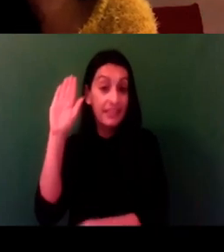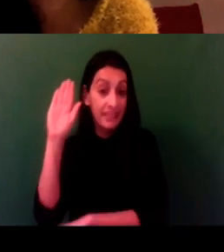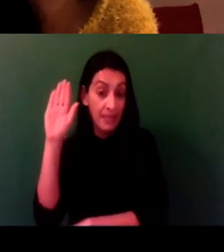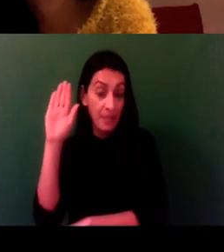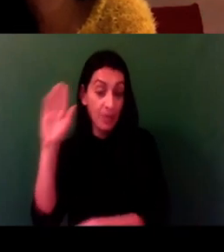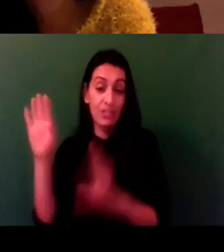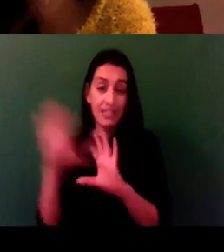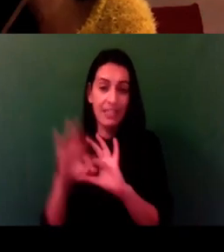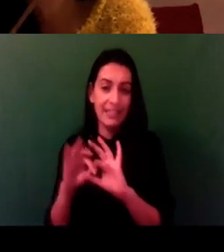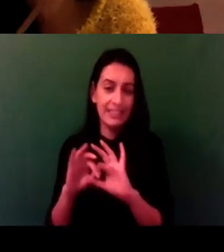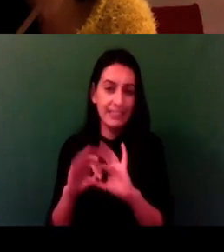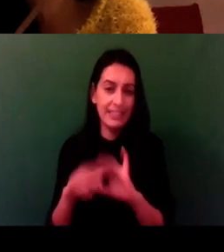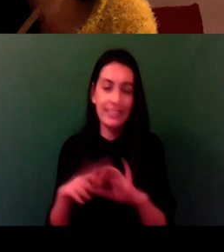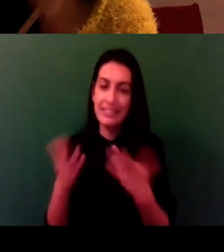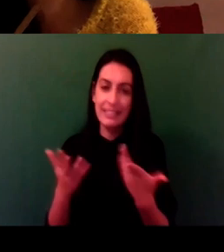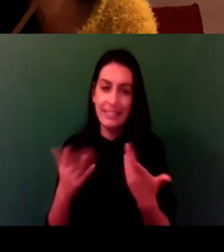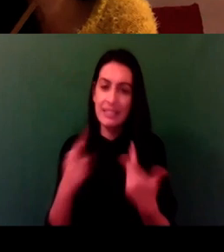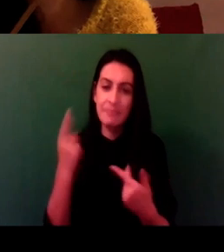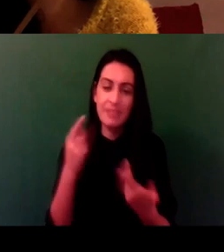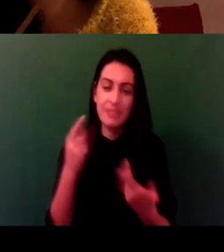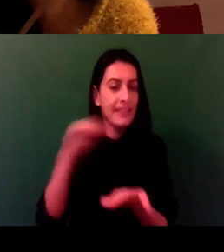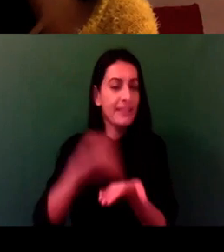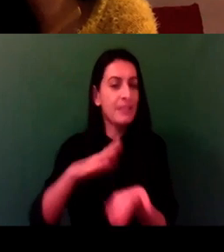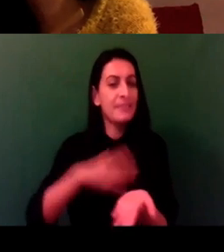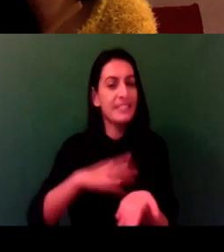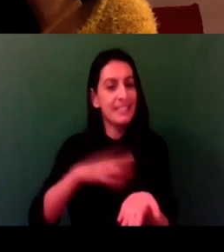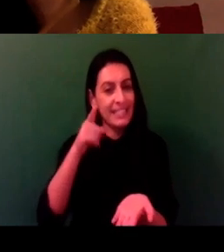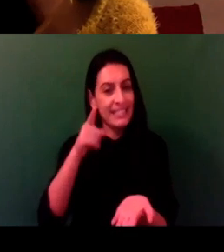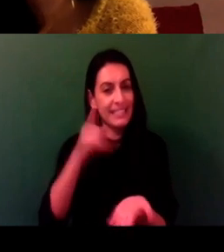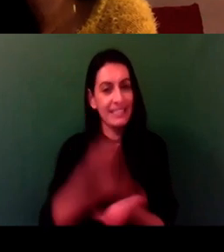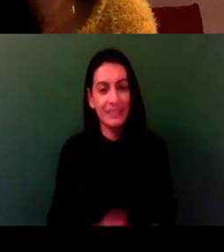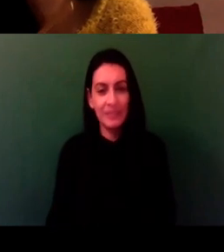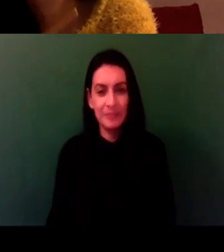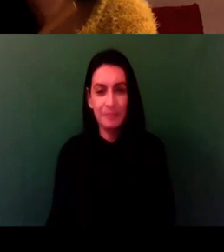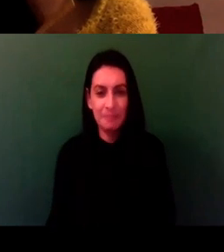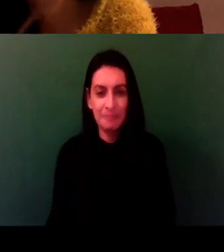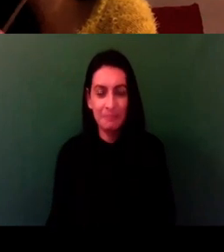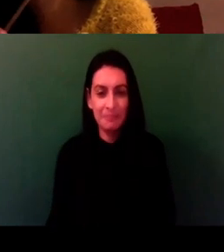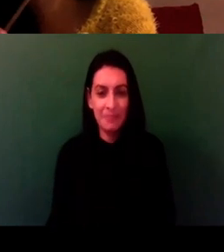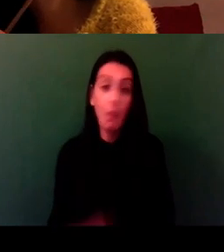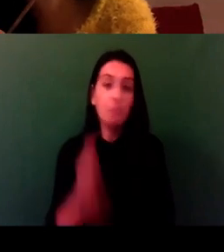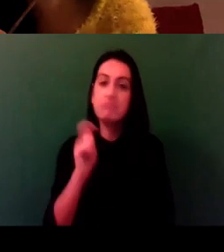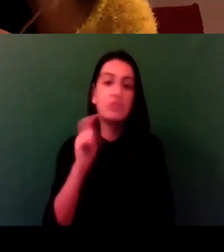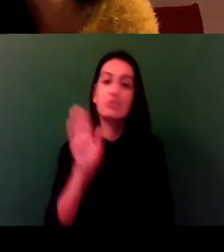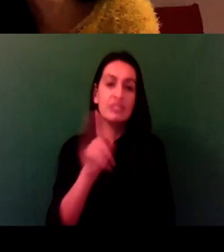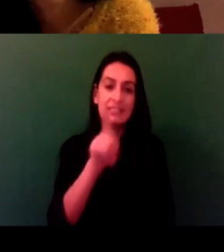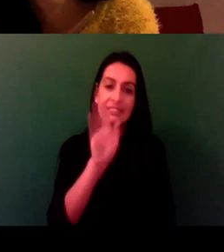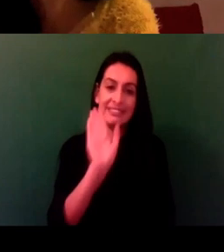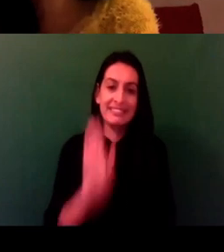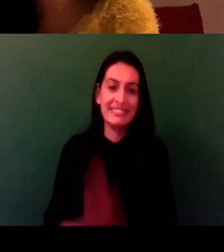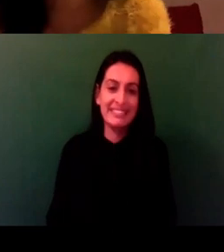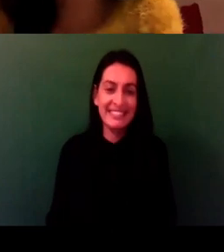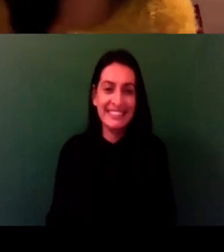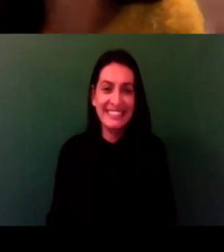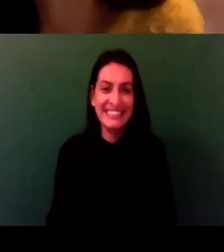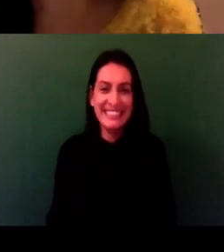diye soruyu pasladık. Ama tabii şeyde değilsin, kendini öyle bir zorunluluk içinde hissetme. Evet yani. Yok, kötü